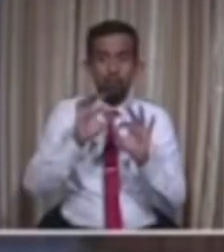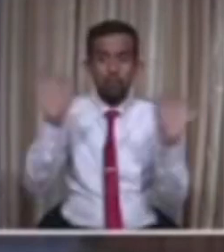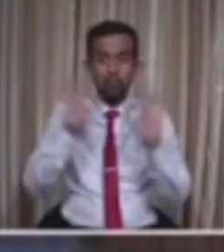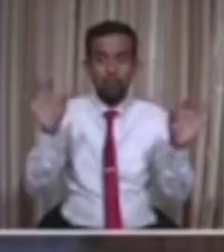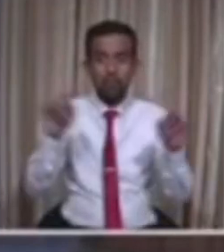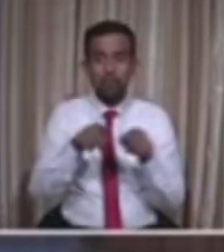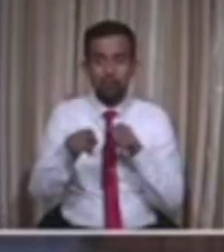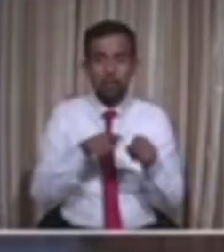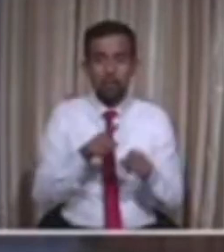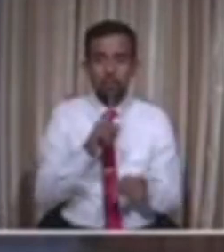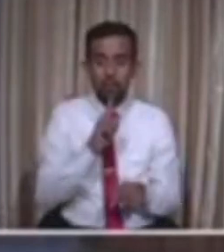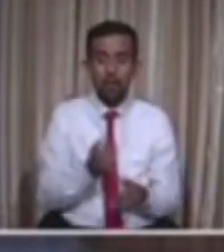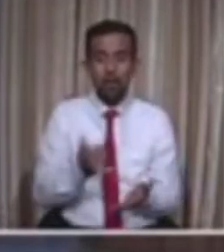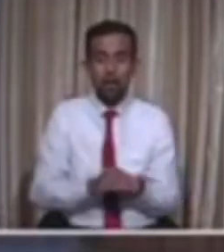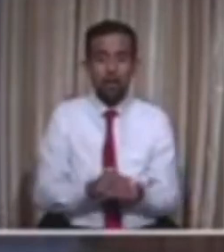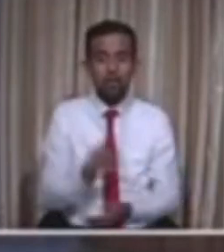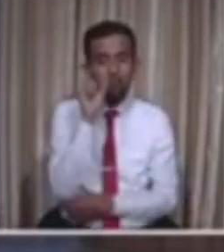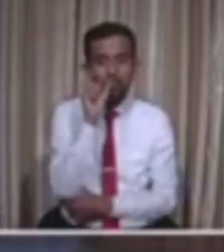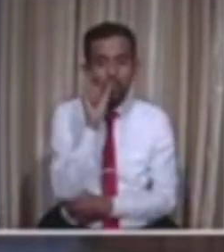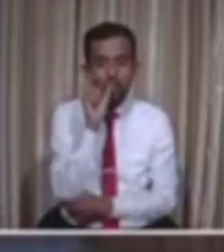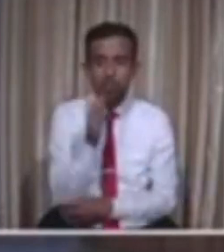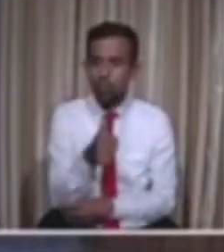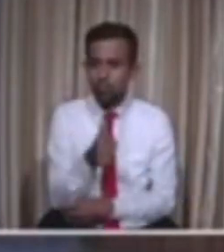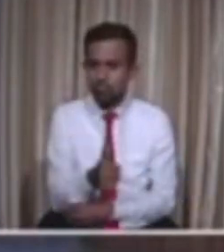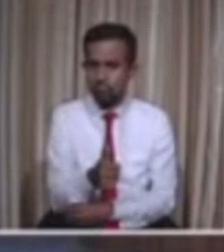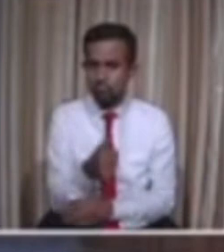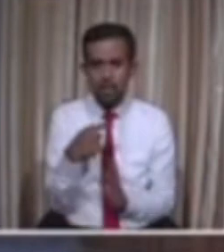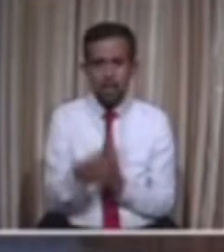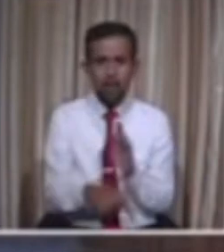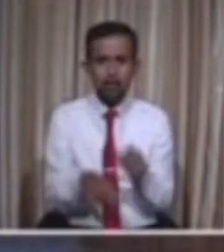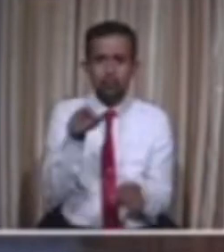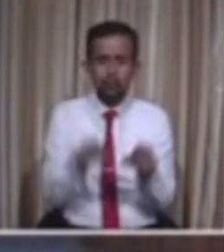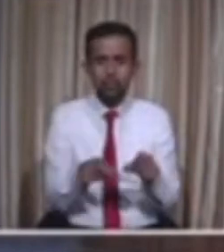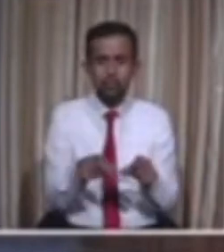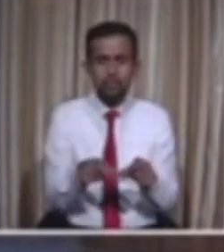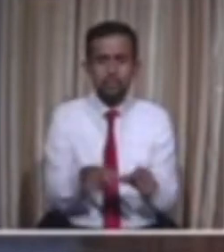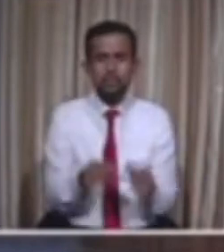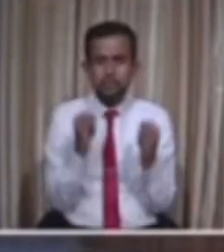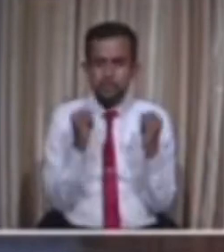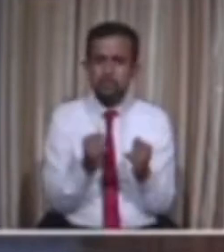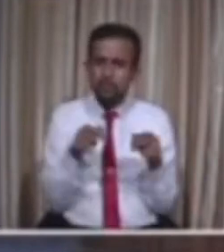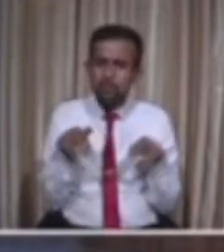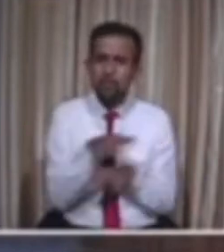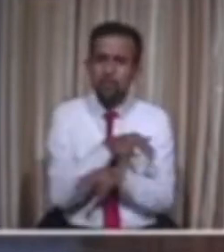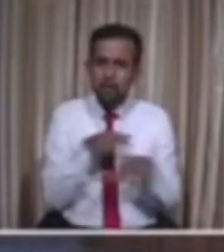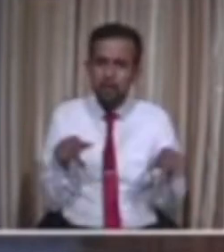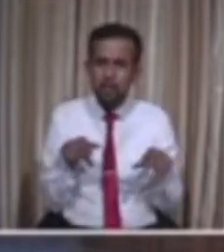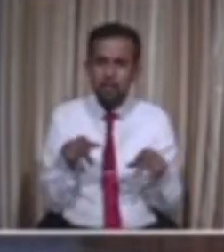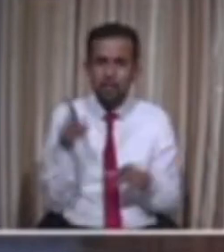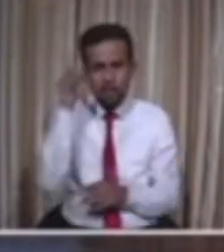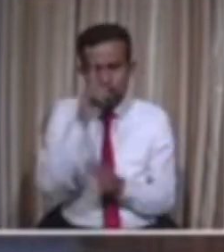වගේම නැවත හැරිවැරමක් කරොත් හොඳයි මේ රටේ ජනතාව මෙච්චර ම්ලේච්ඡ විදිහට හැසිරෙන්න ඒ අයගේ